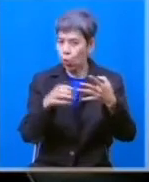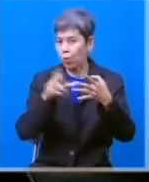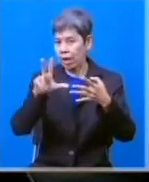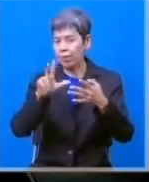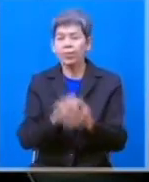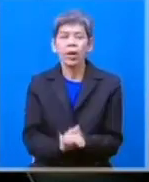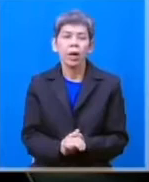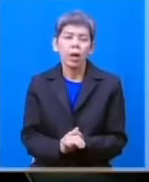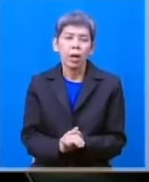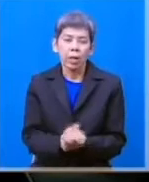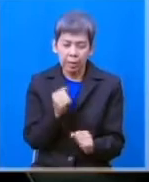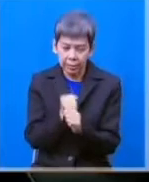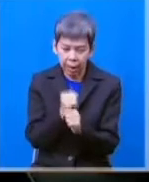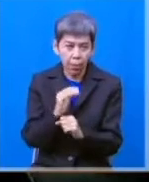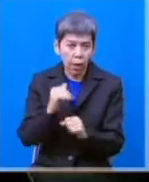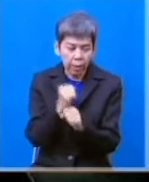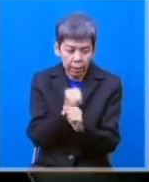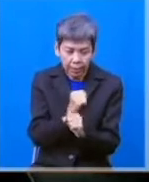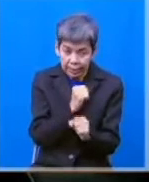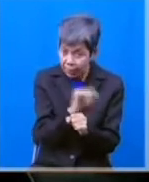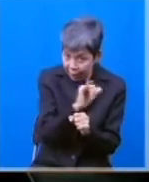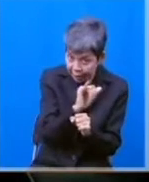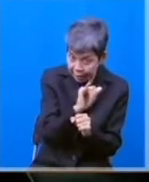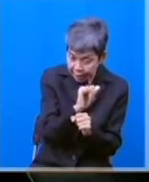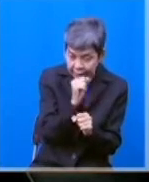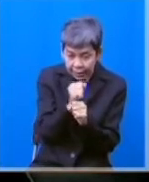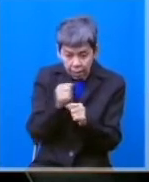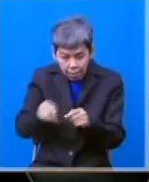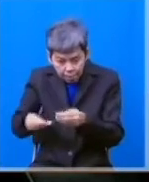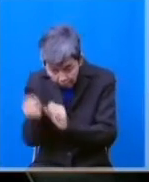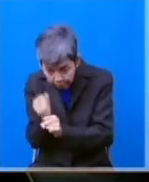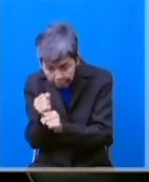ทั้งก่อนขณะและหลังเกิดเหตุ